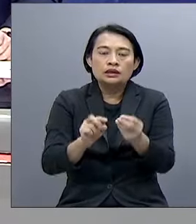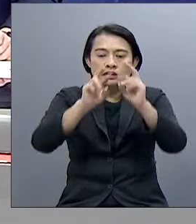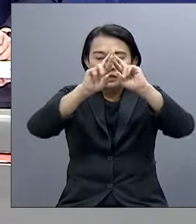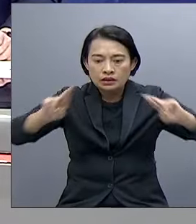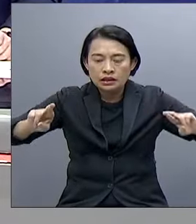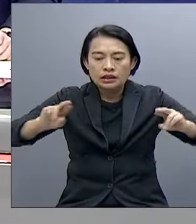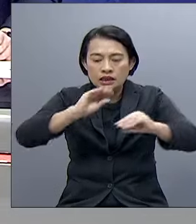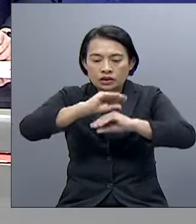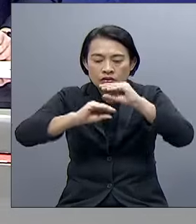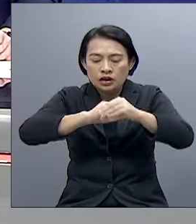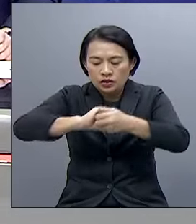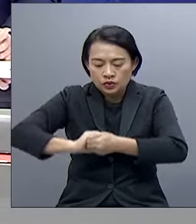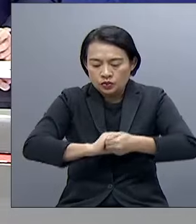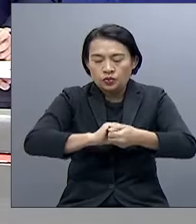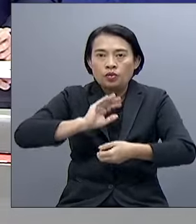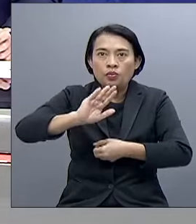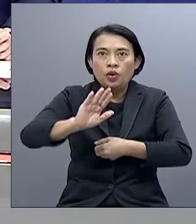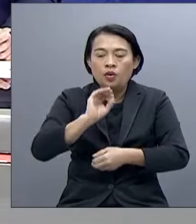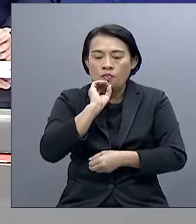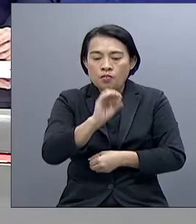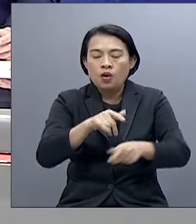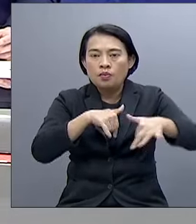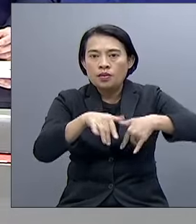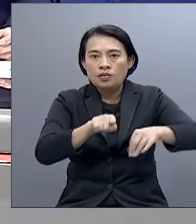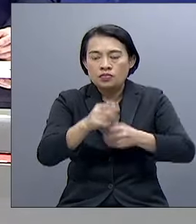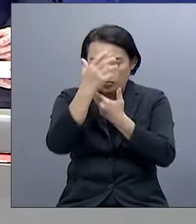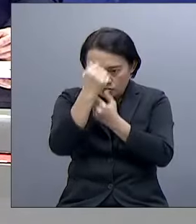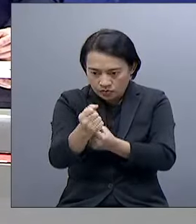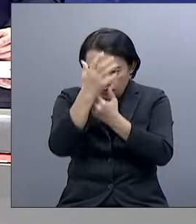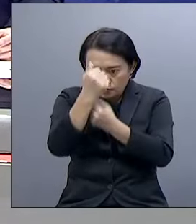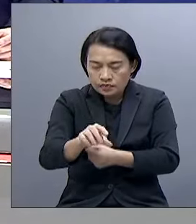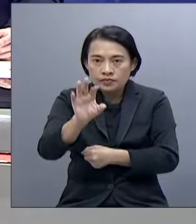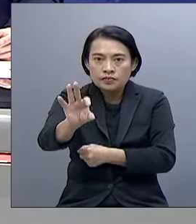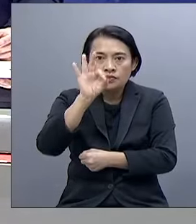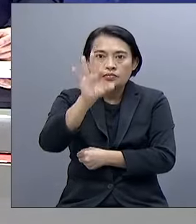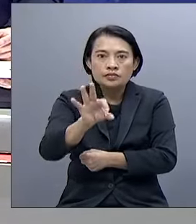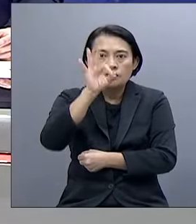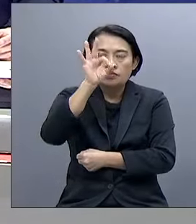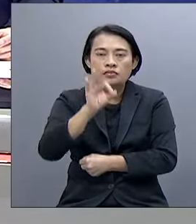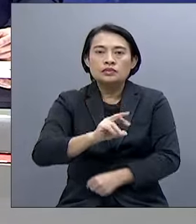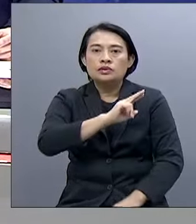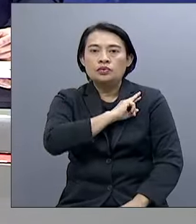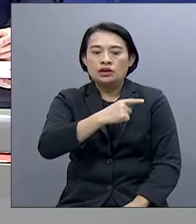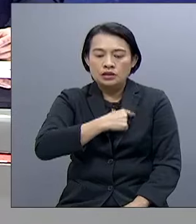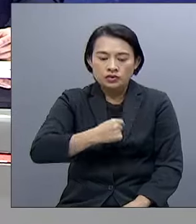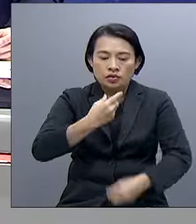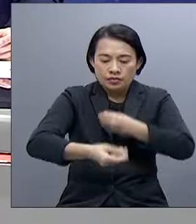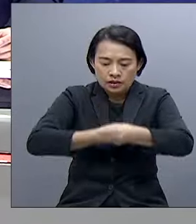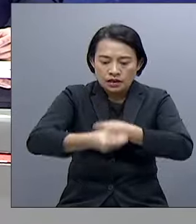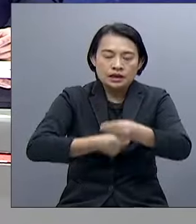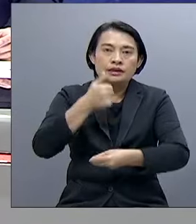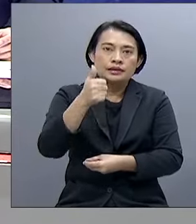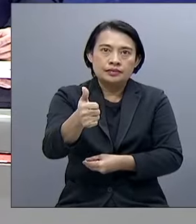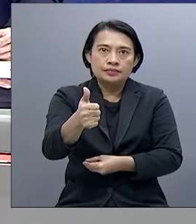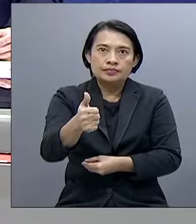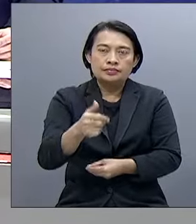งการตัวของผู้ค้าเองก็บอกว่าประชาชนเนี่ยสนใจเลือกเลขตามที่ตัวเองต้องการแล้วก็ขายได้ในราคา